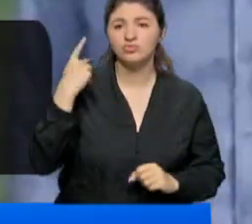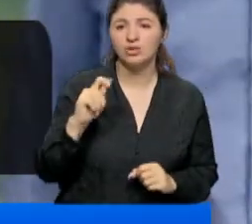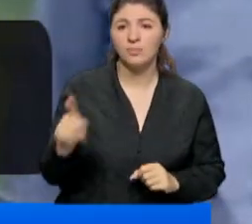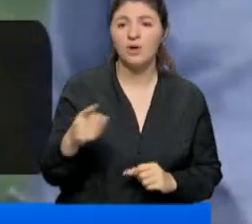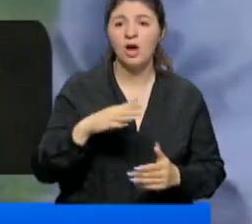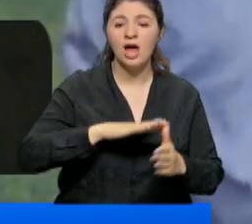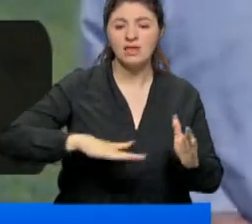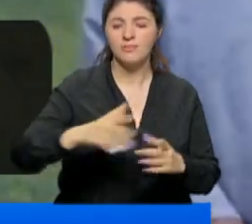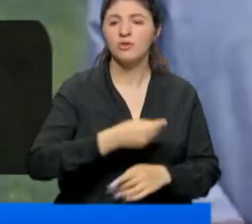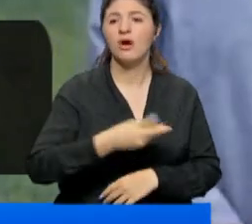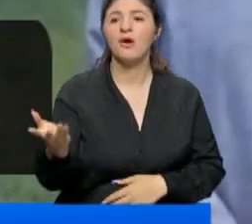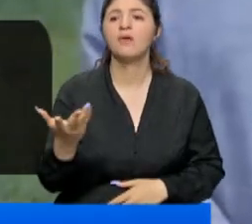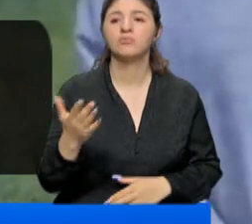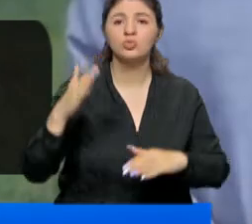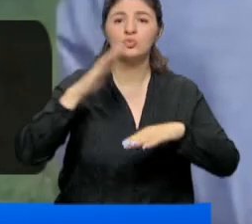düşünüyor